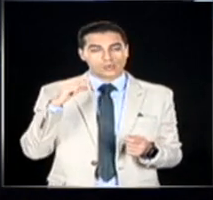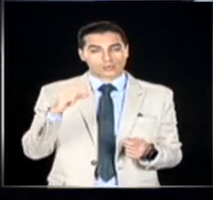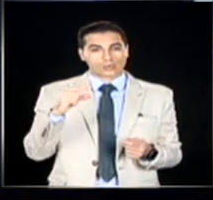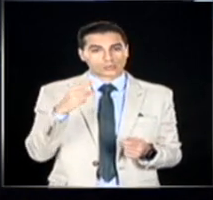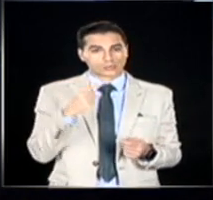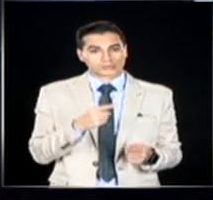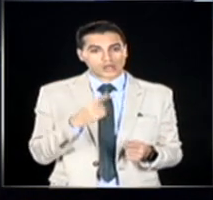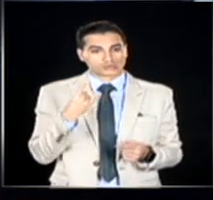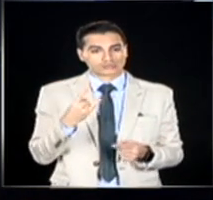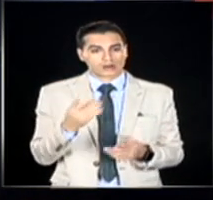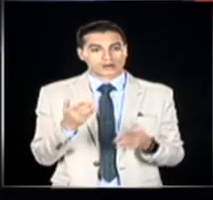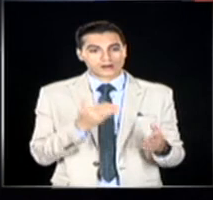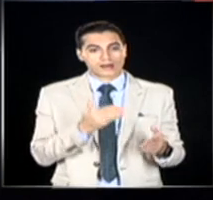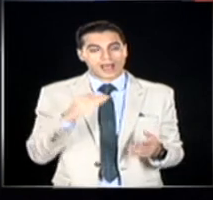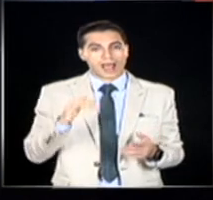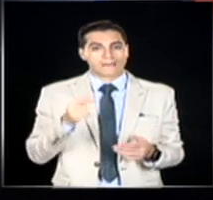محمود عبد الرؤوف 10،